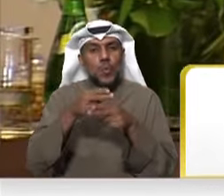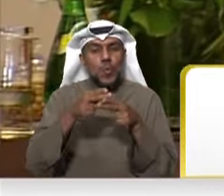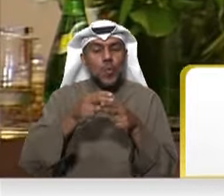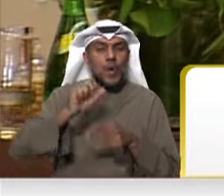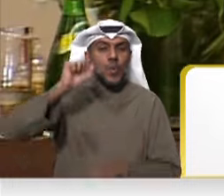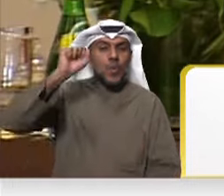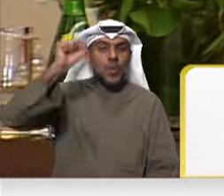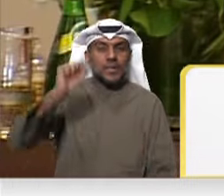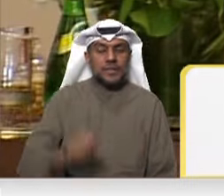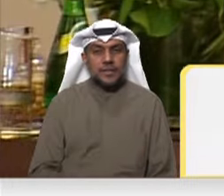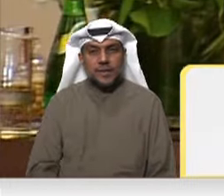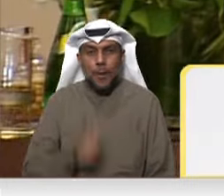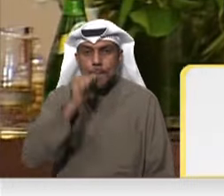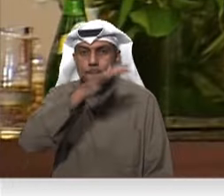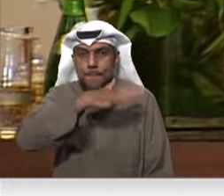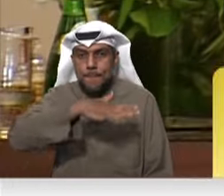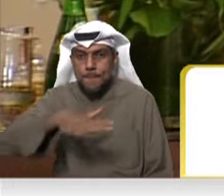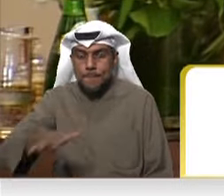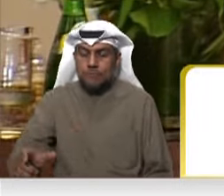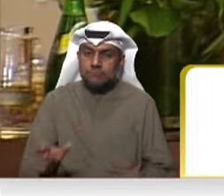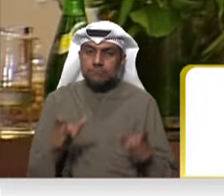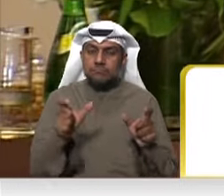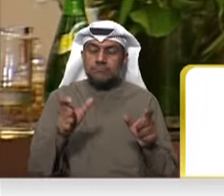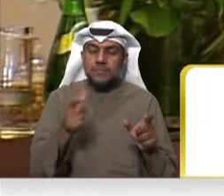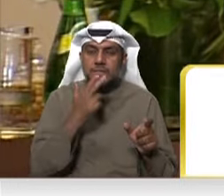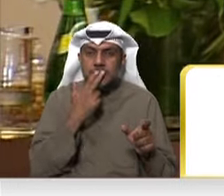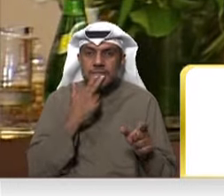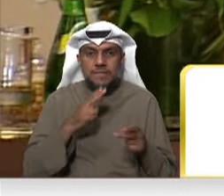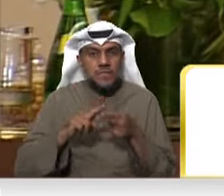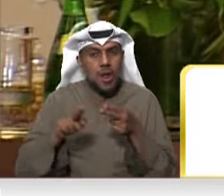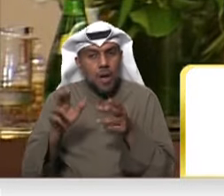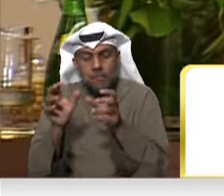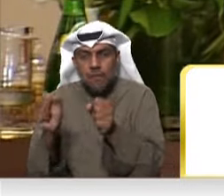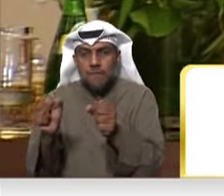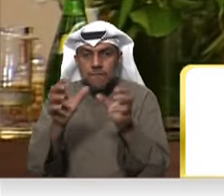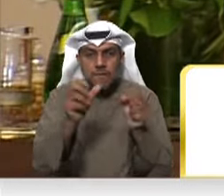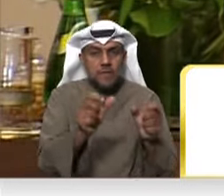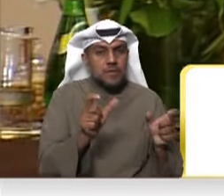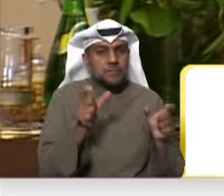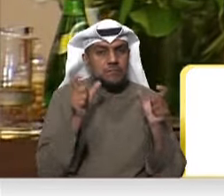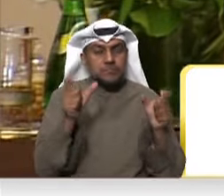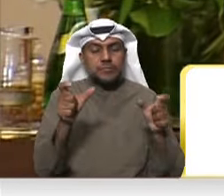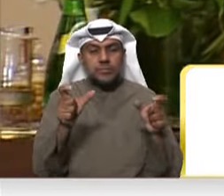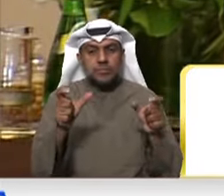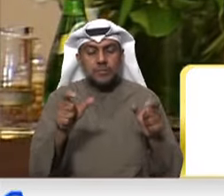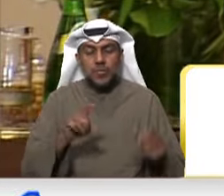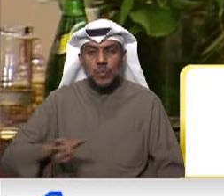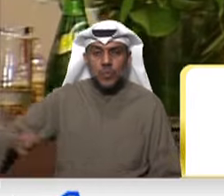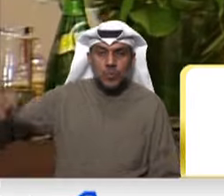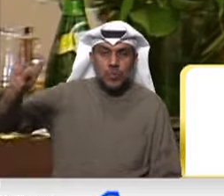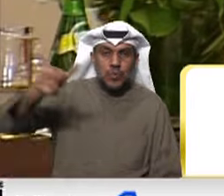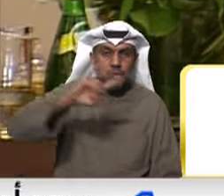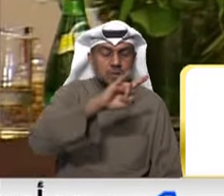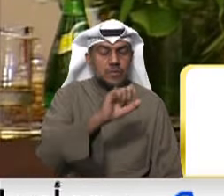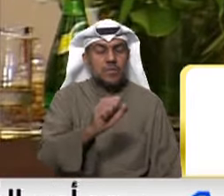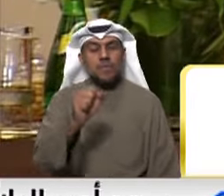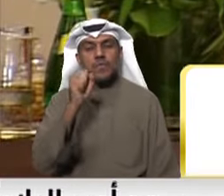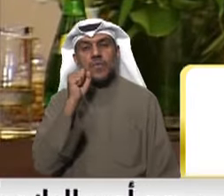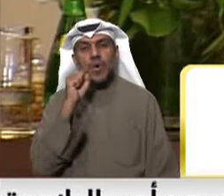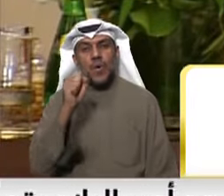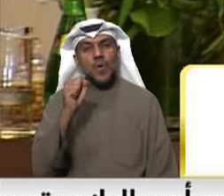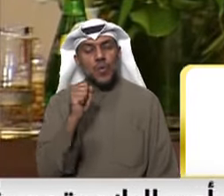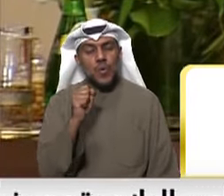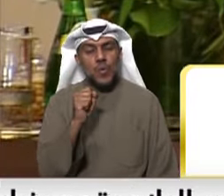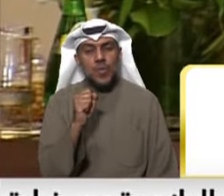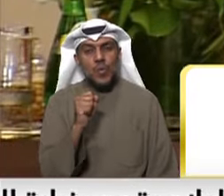وسلامة مياهه الأقليمية، مشيدين بجهود القوة الجوية في دعم